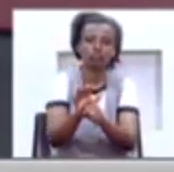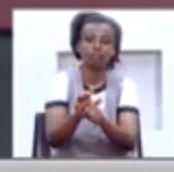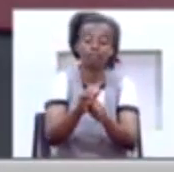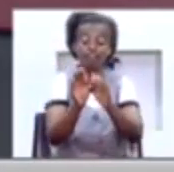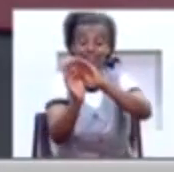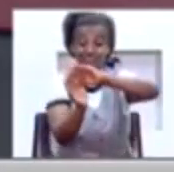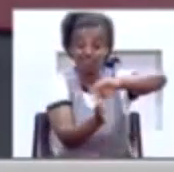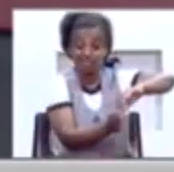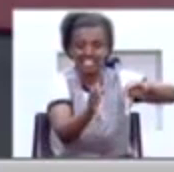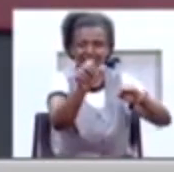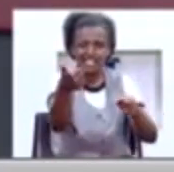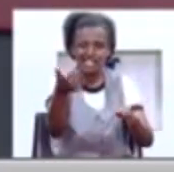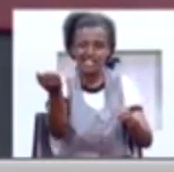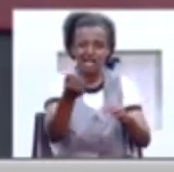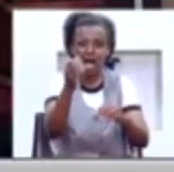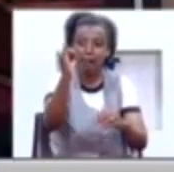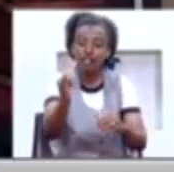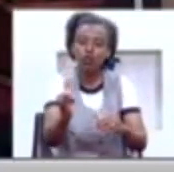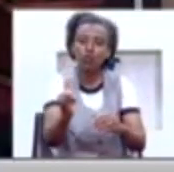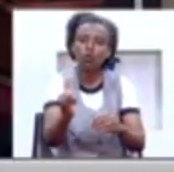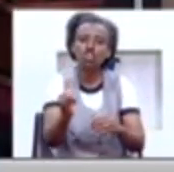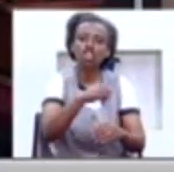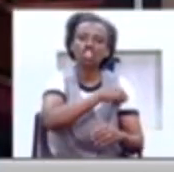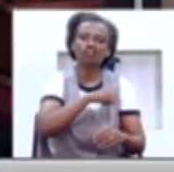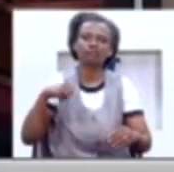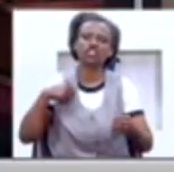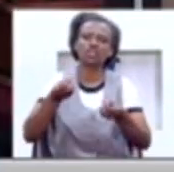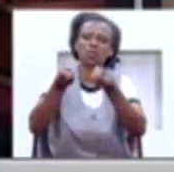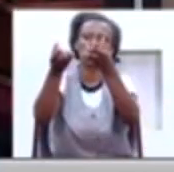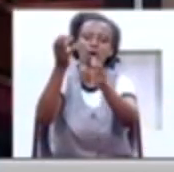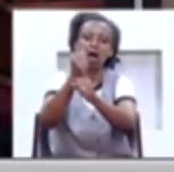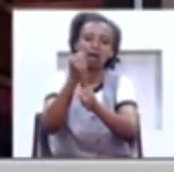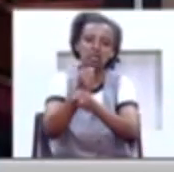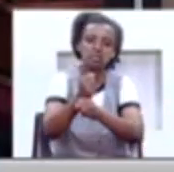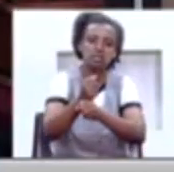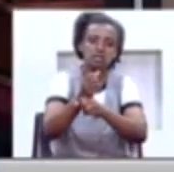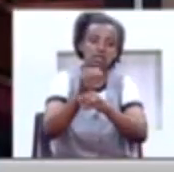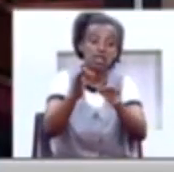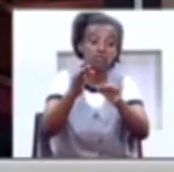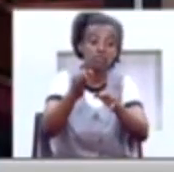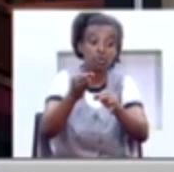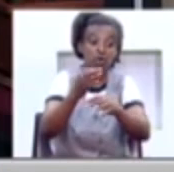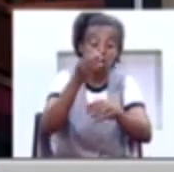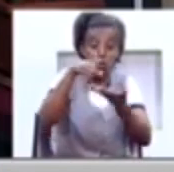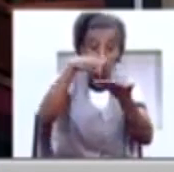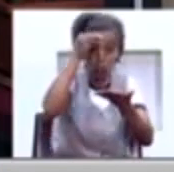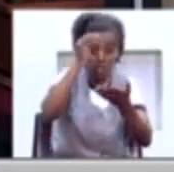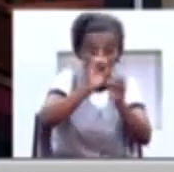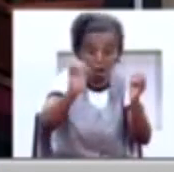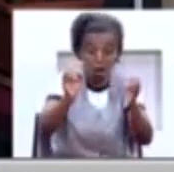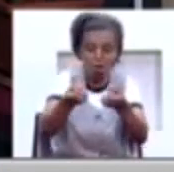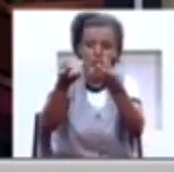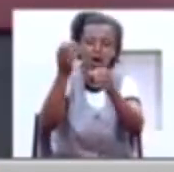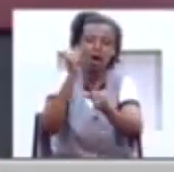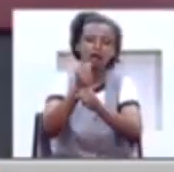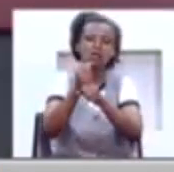ikindi rero gikomeye yego kubuza abatutsi akazi kubima akazi ngo twumvise amashuri n'ubundi utize ntiwabona akazi ariko leta